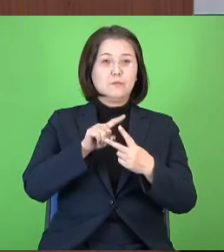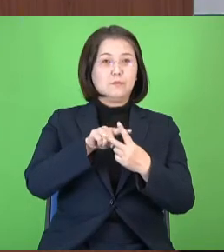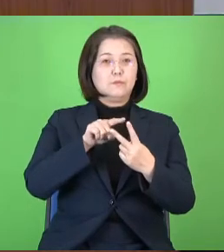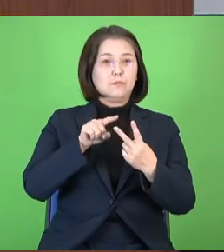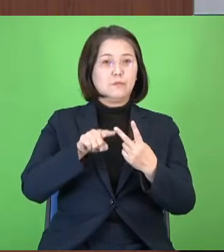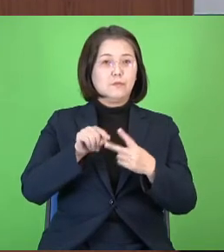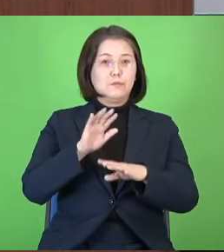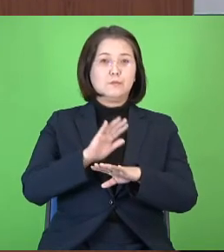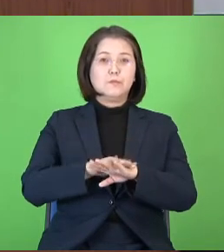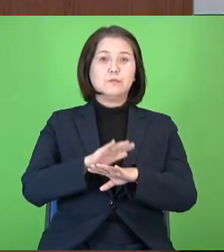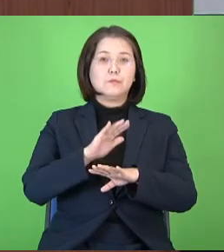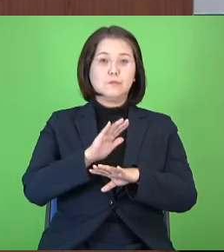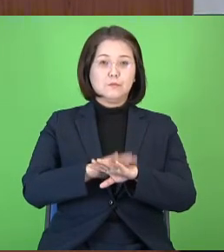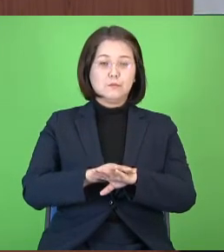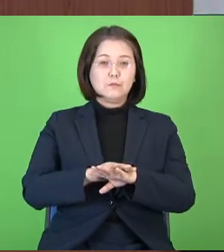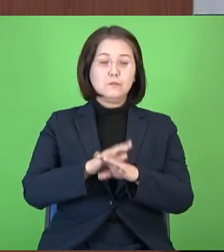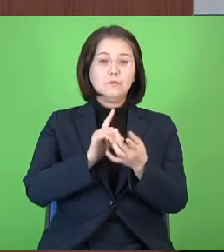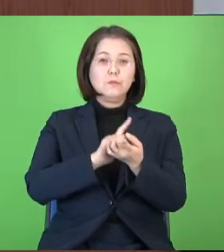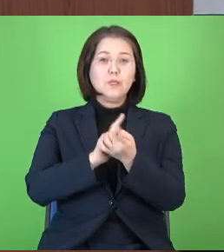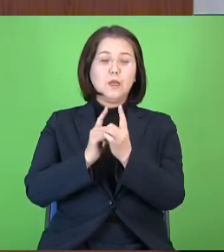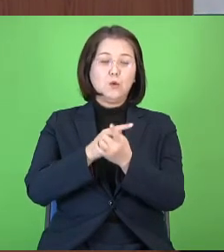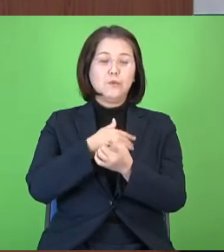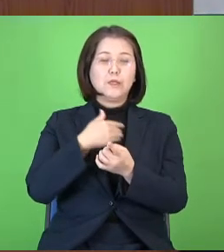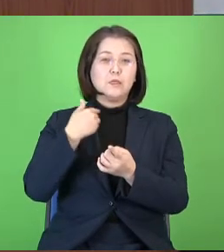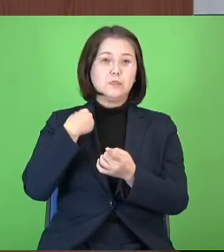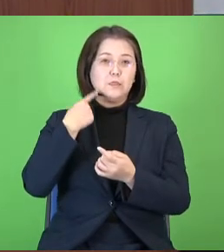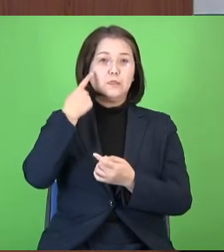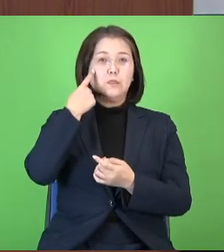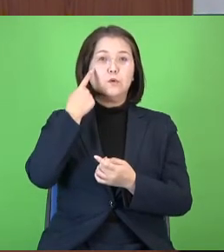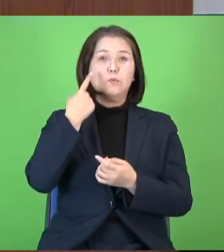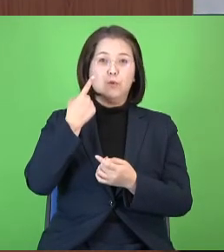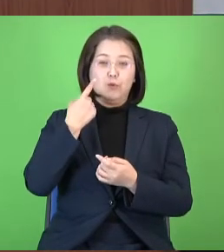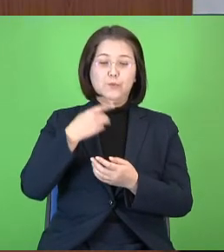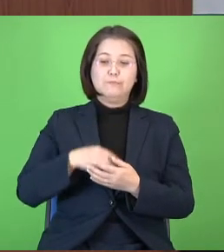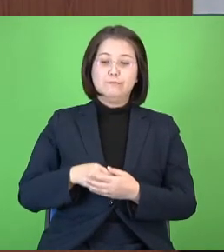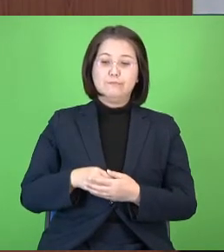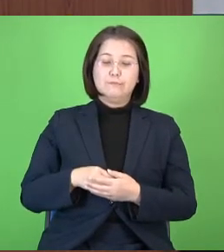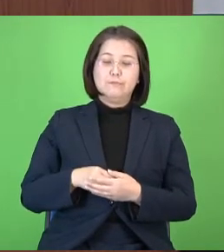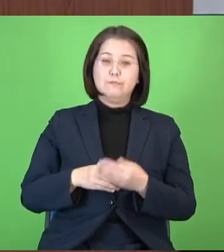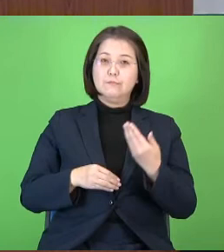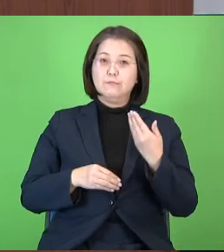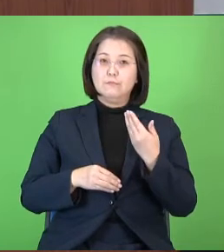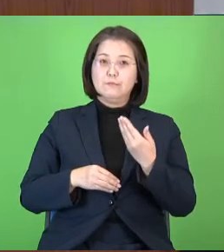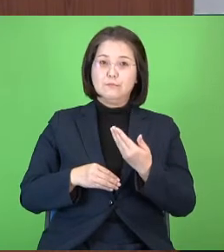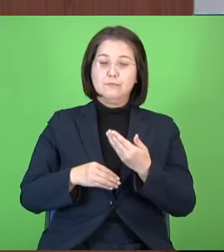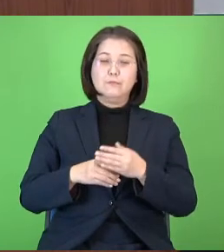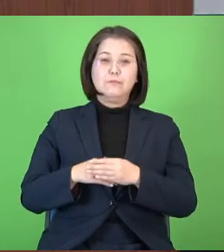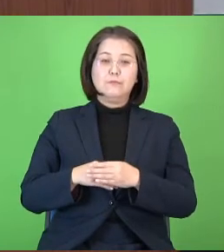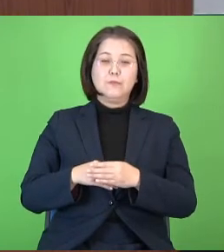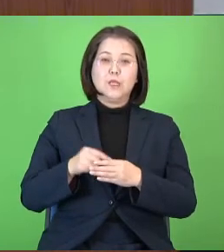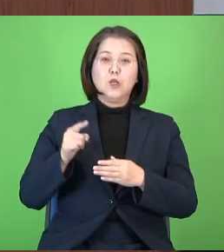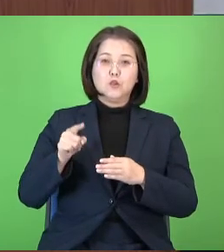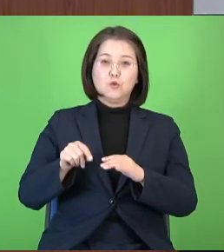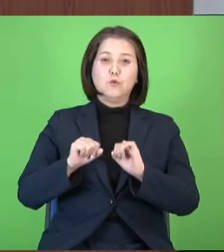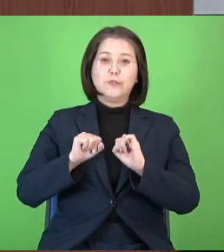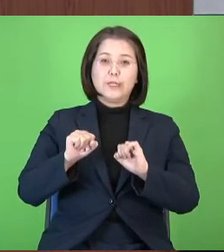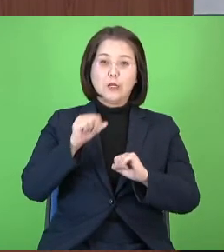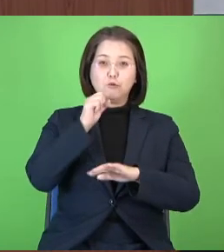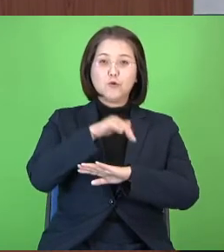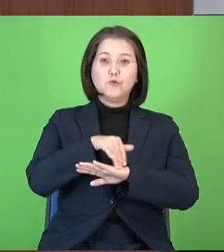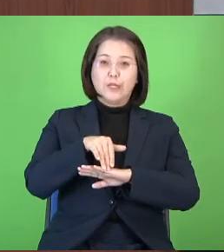生まれない方もおられる方が実はペペまでの薬も設定しておりますのでマーク頃その両